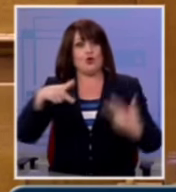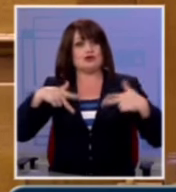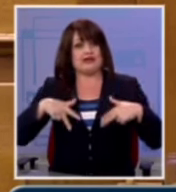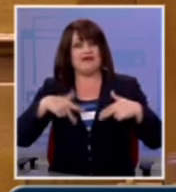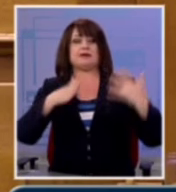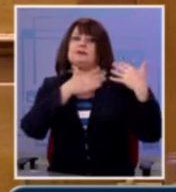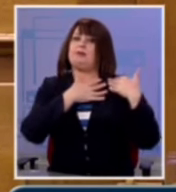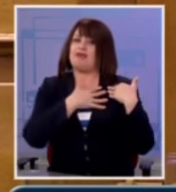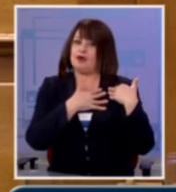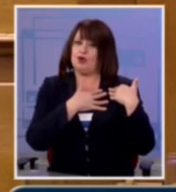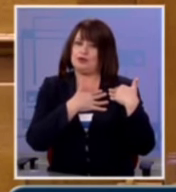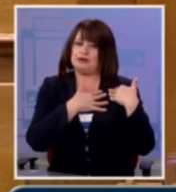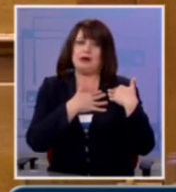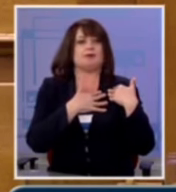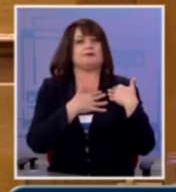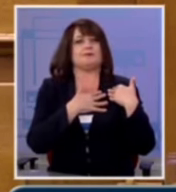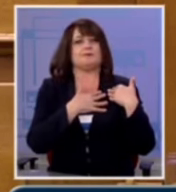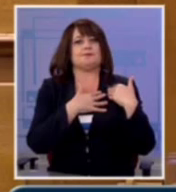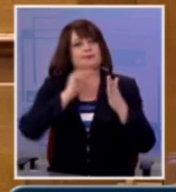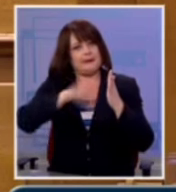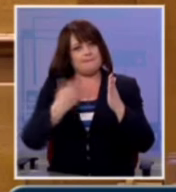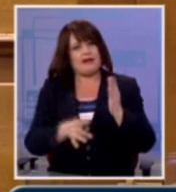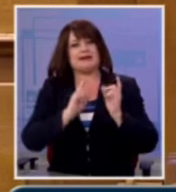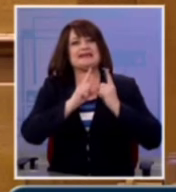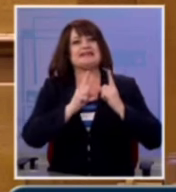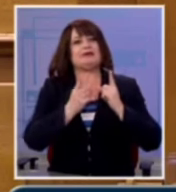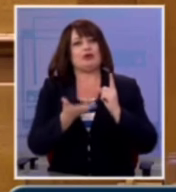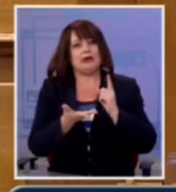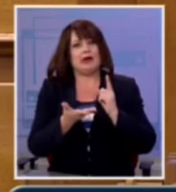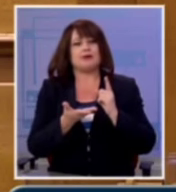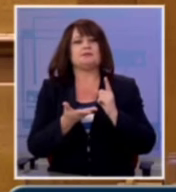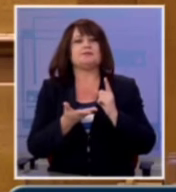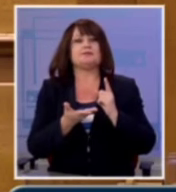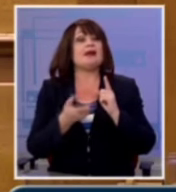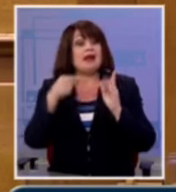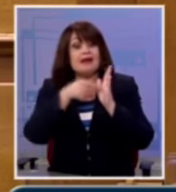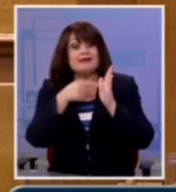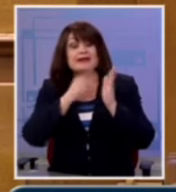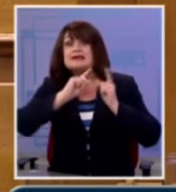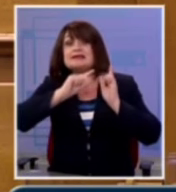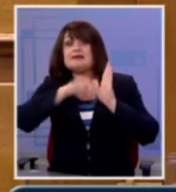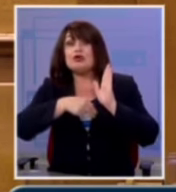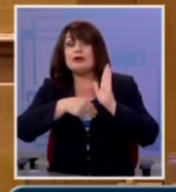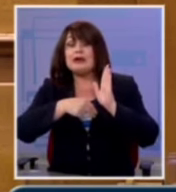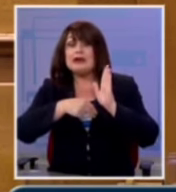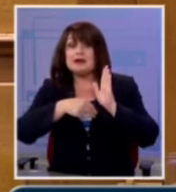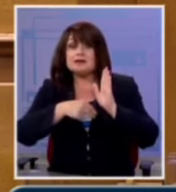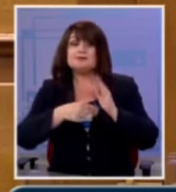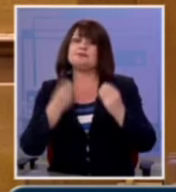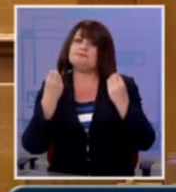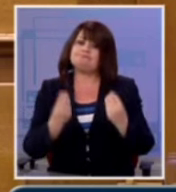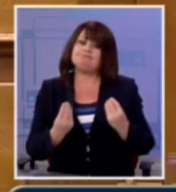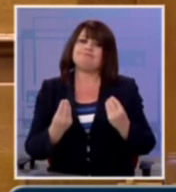με υπευθυνότητα υπέγραψε μια συμφωνία η οποία δημιουργεί τις καλύτερες